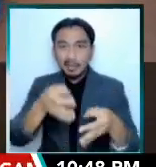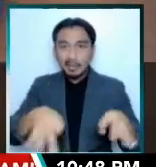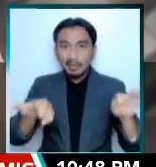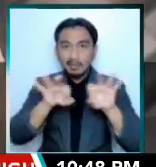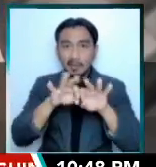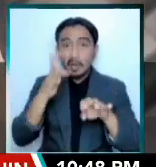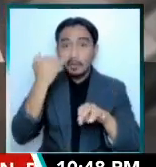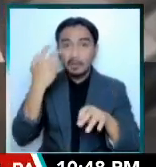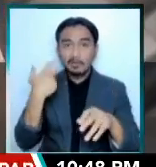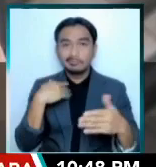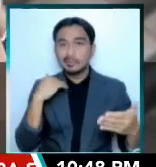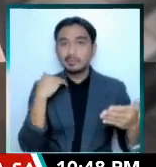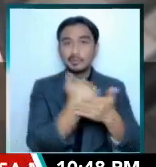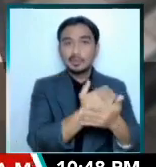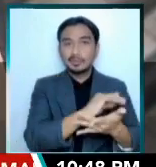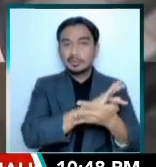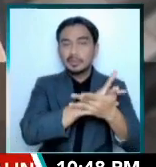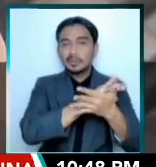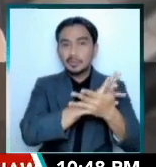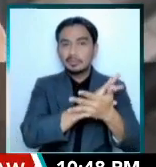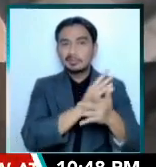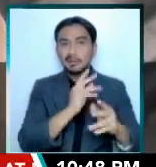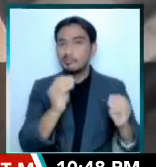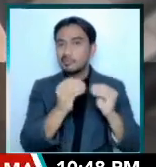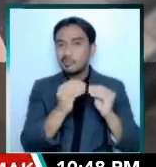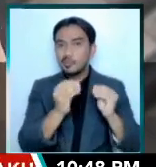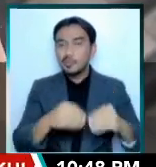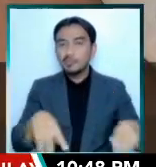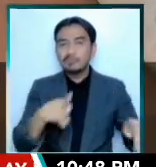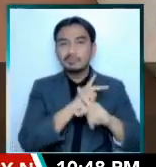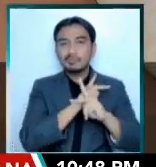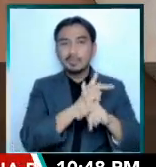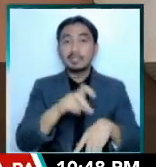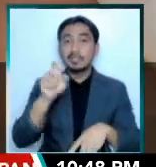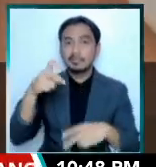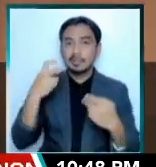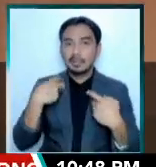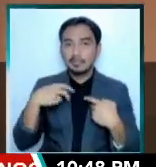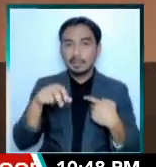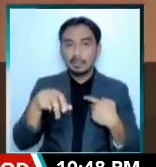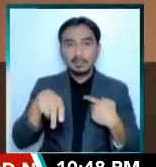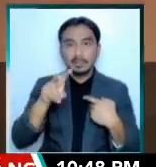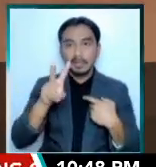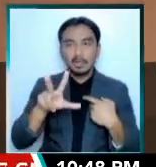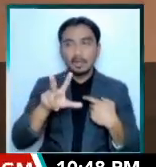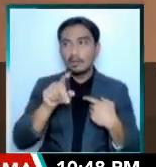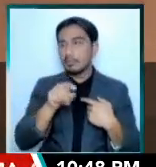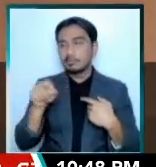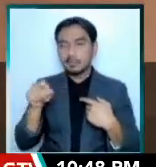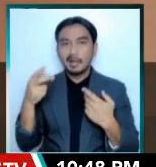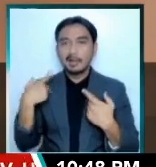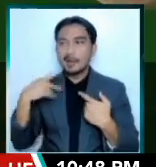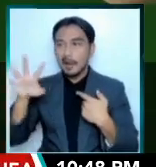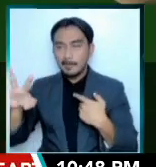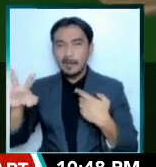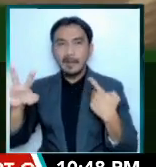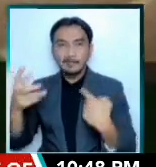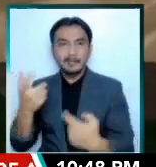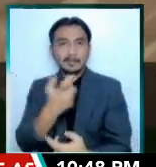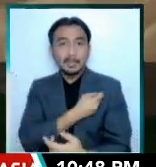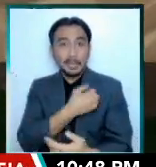proteksyong kailangan. Ibig sabihin, dapat may 3 hanggang 4 na bakuna at isang booster na tinatawag na final shot.